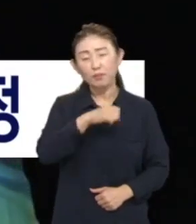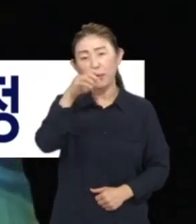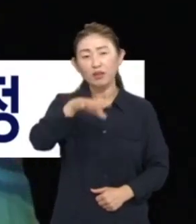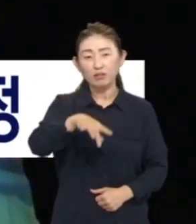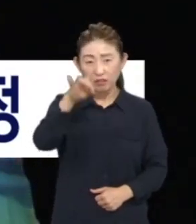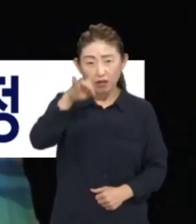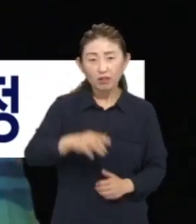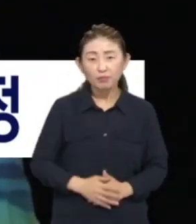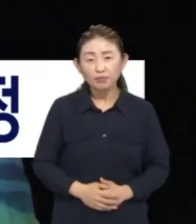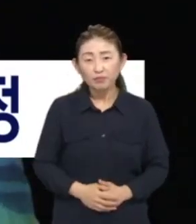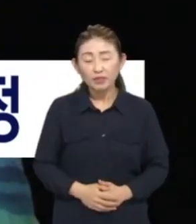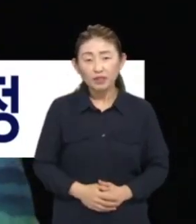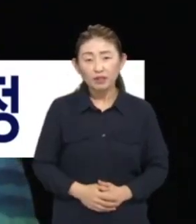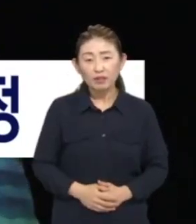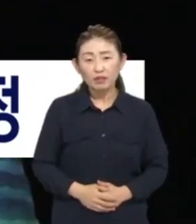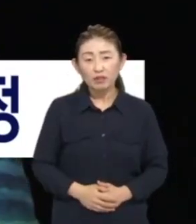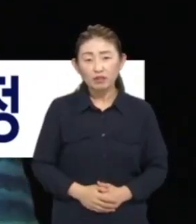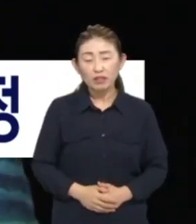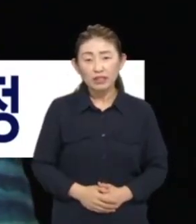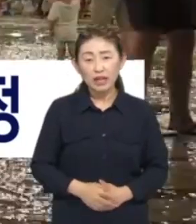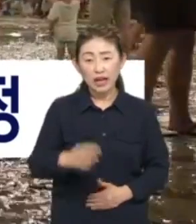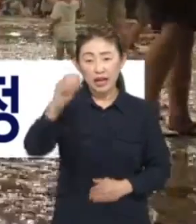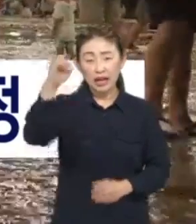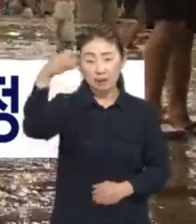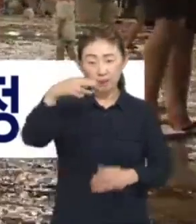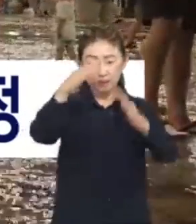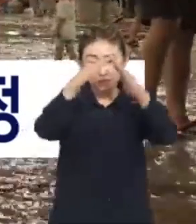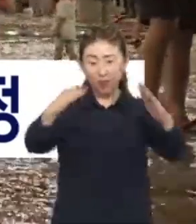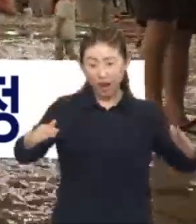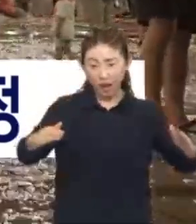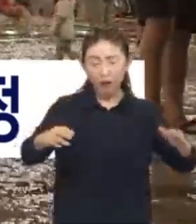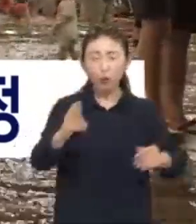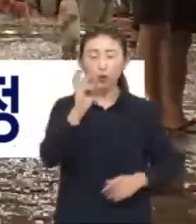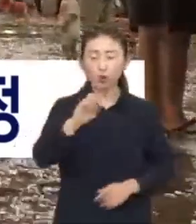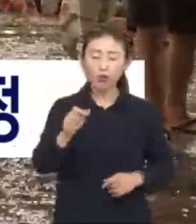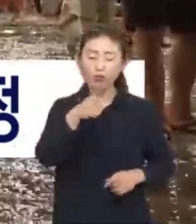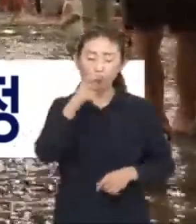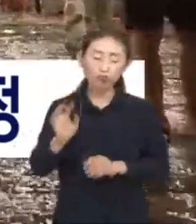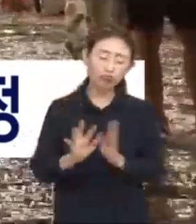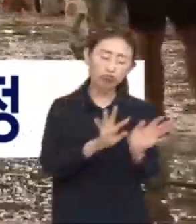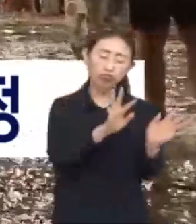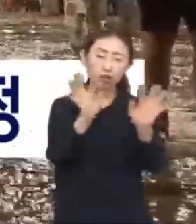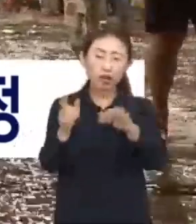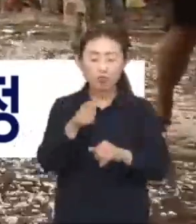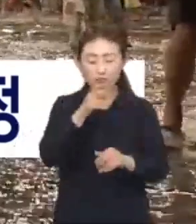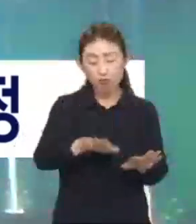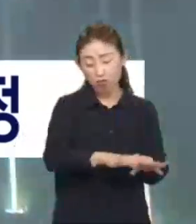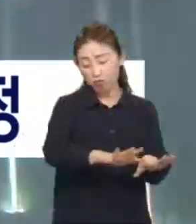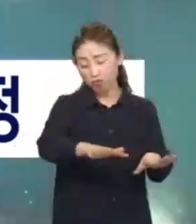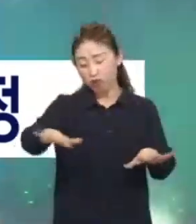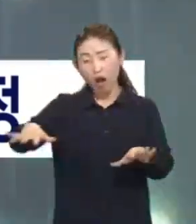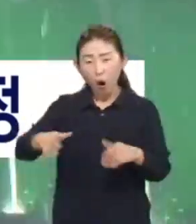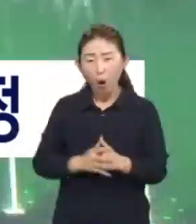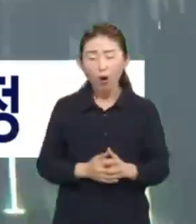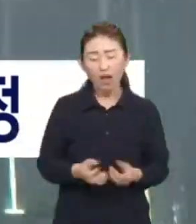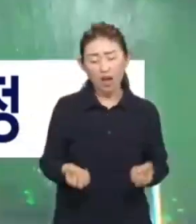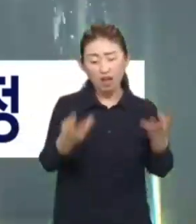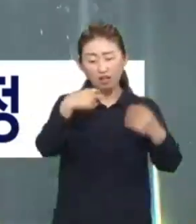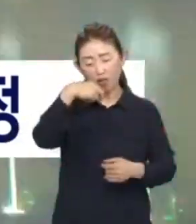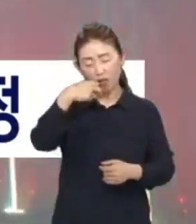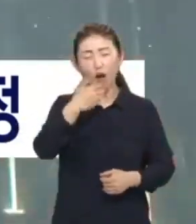처음으로 대전관광공사는 한빛함 미디어 파사드와 음악 분수, 물빛광장 등 다양한 행사 장소